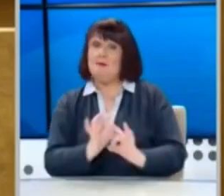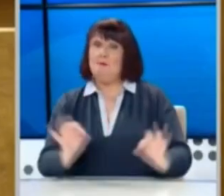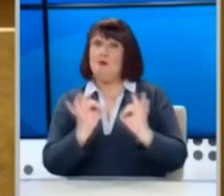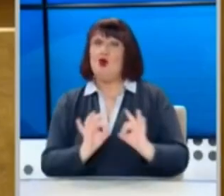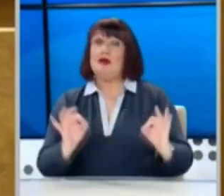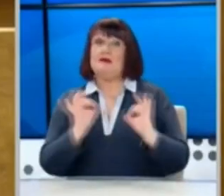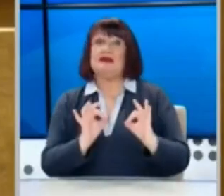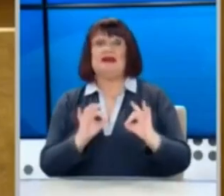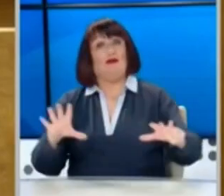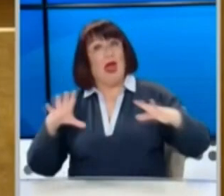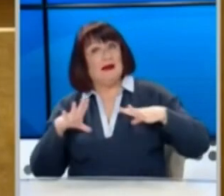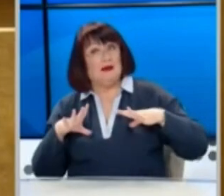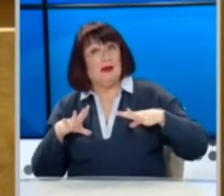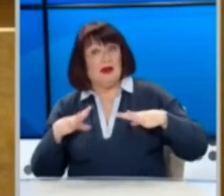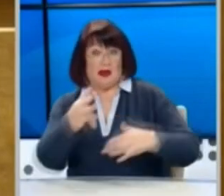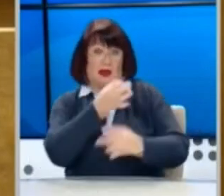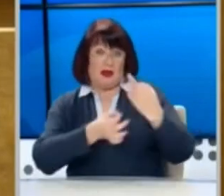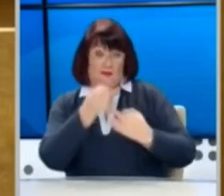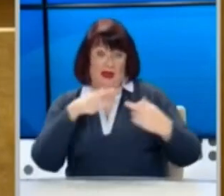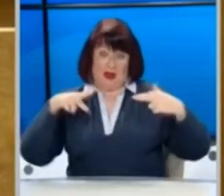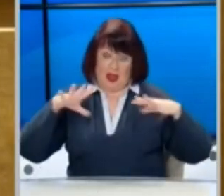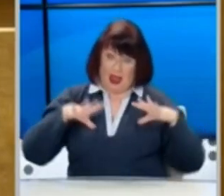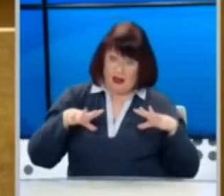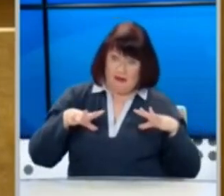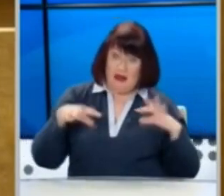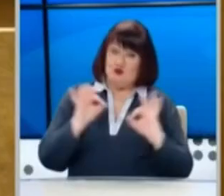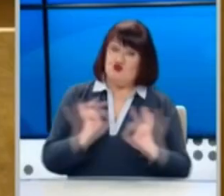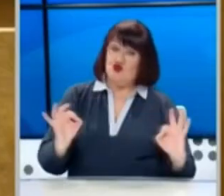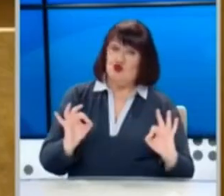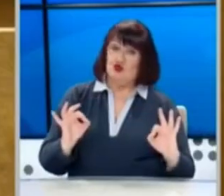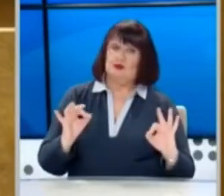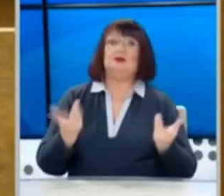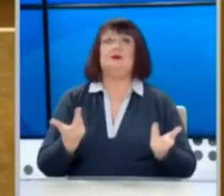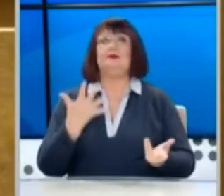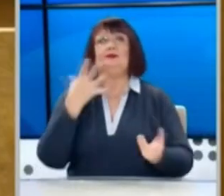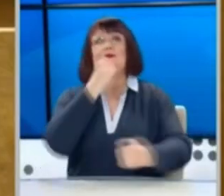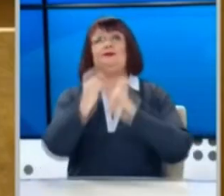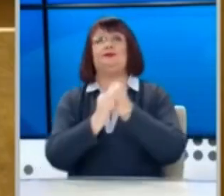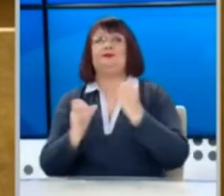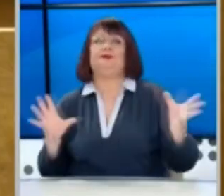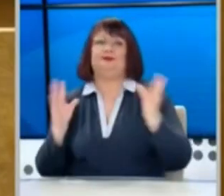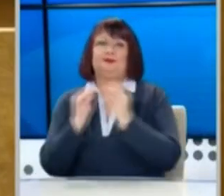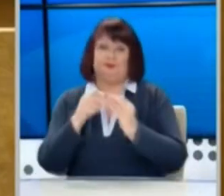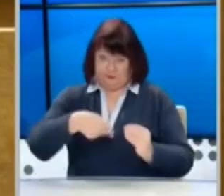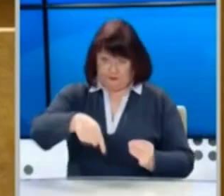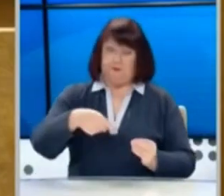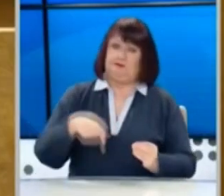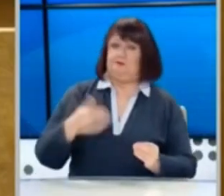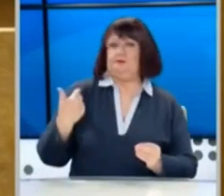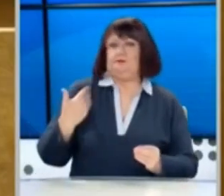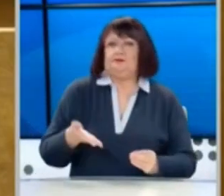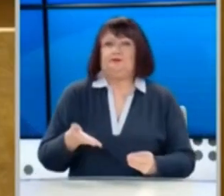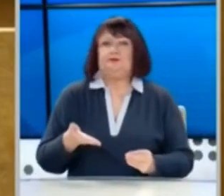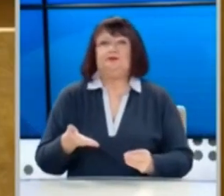δεν ήταν απροετοίμαστη. Και για φέτος, αλλά και για το σύνολο της πενταετούς κυβερνητικής θητείας